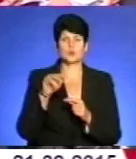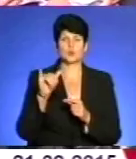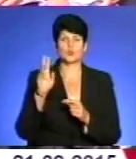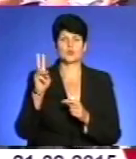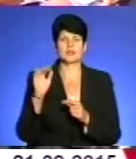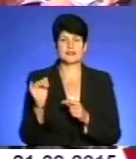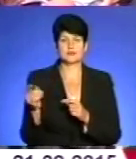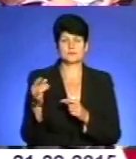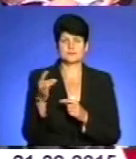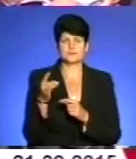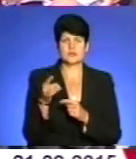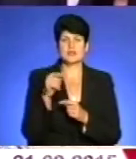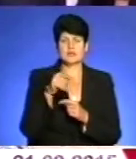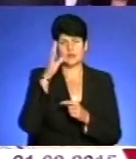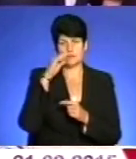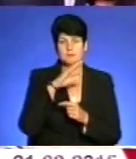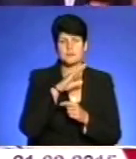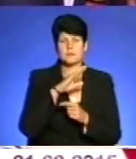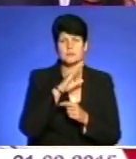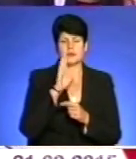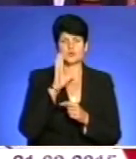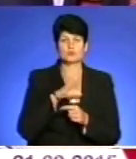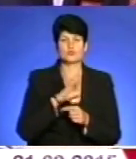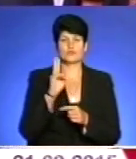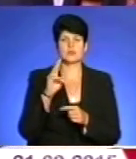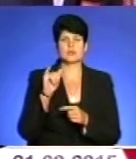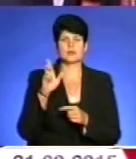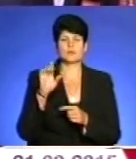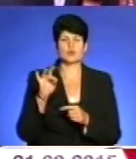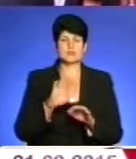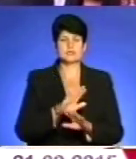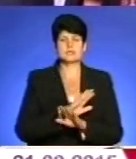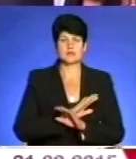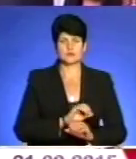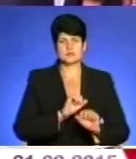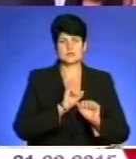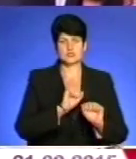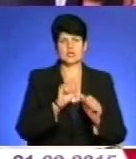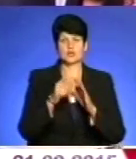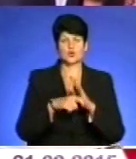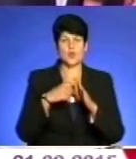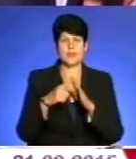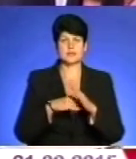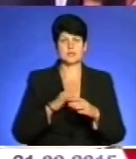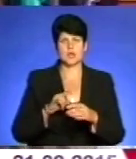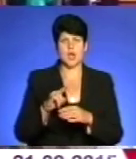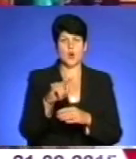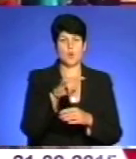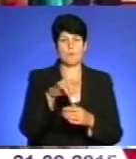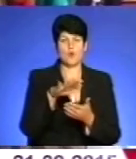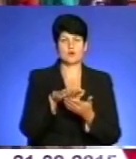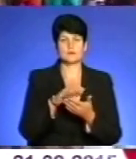і Олександра. Їх батько був кіборгом, загинув, обороняючи стратегічну висоту – Донецький аеропорт. Ми